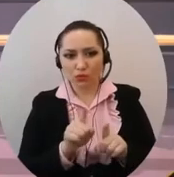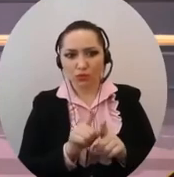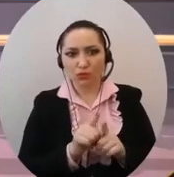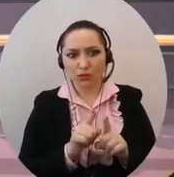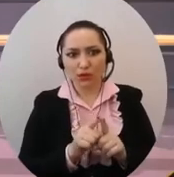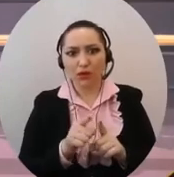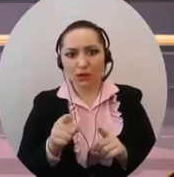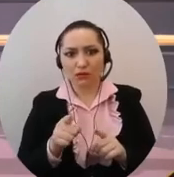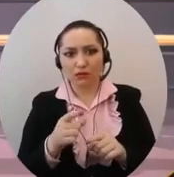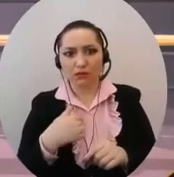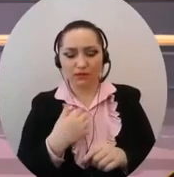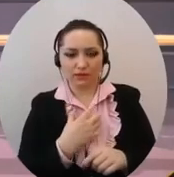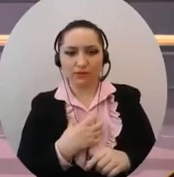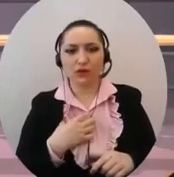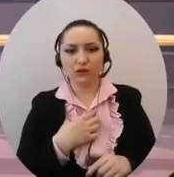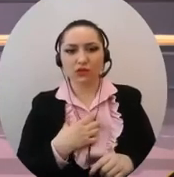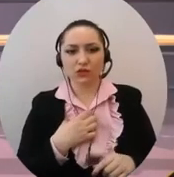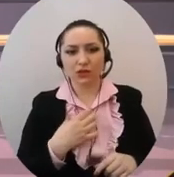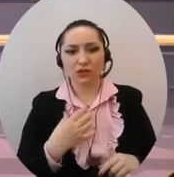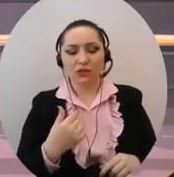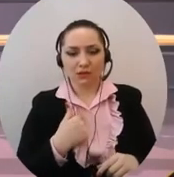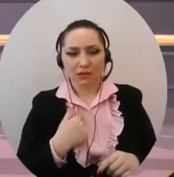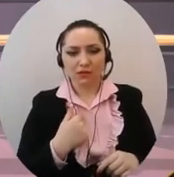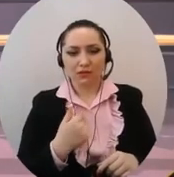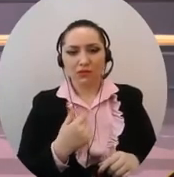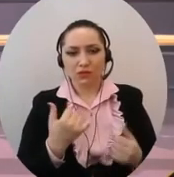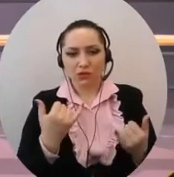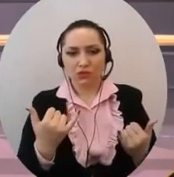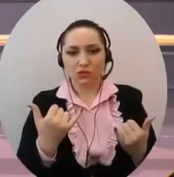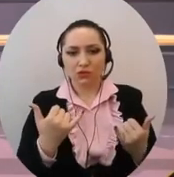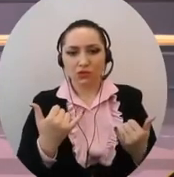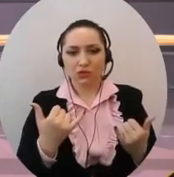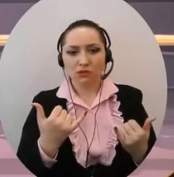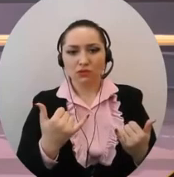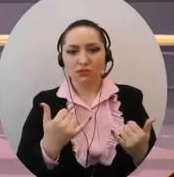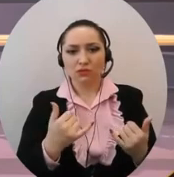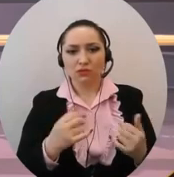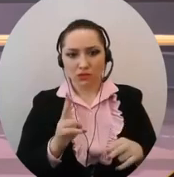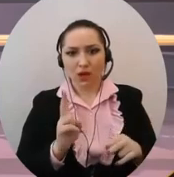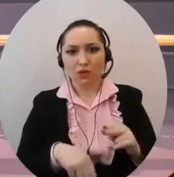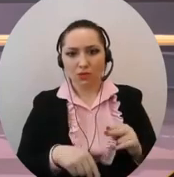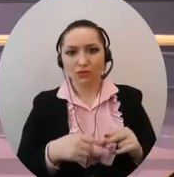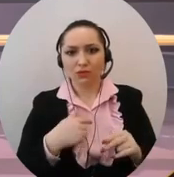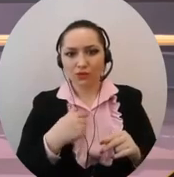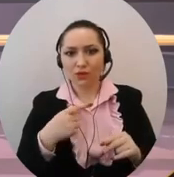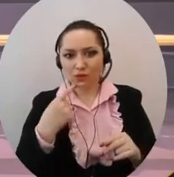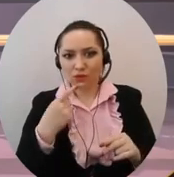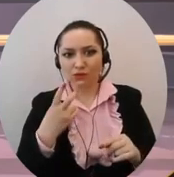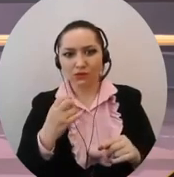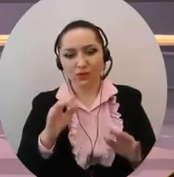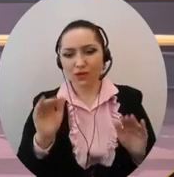важна. Я сейчас как бы закончила свою речь, но я не прощаюсь с вами,